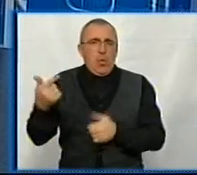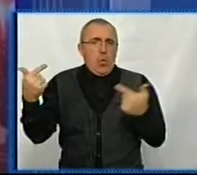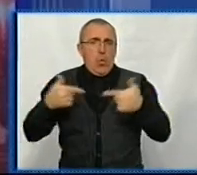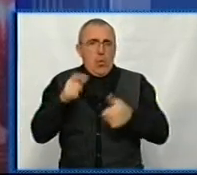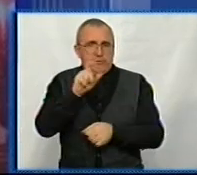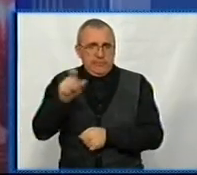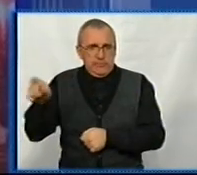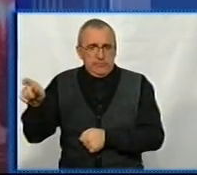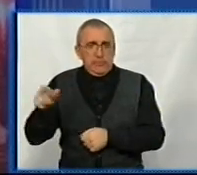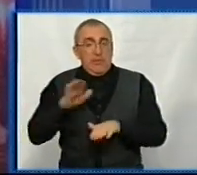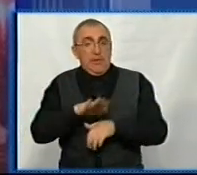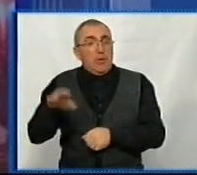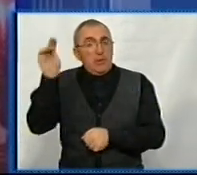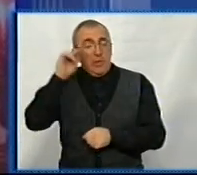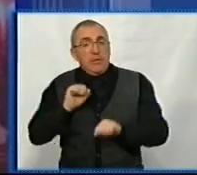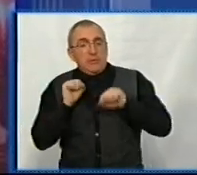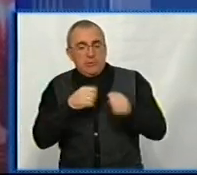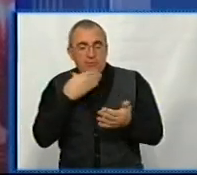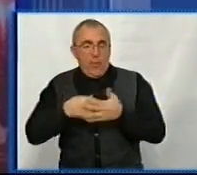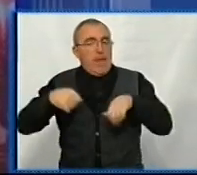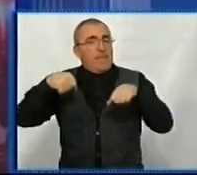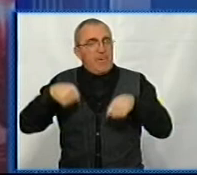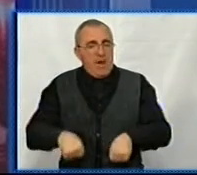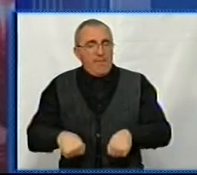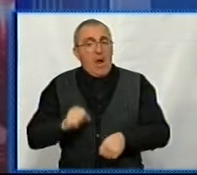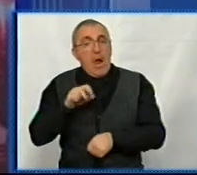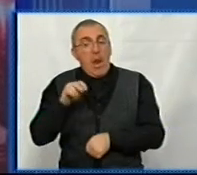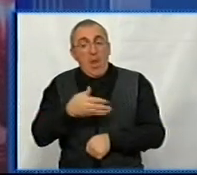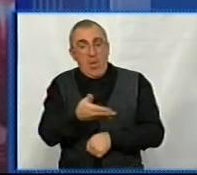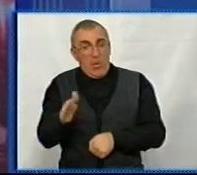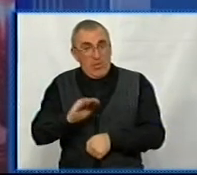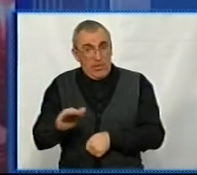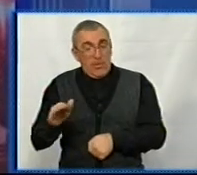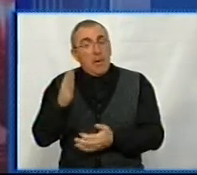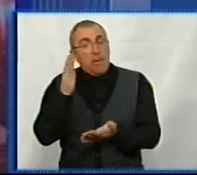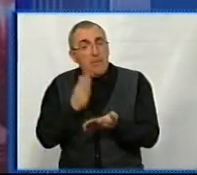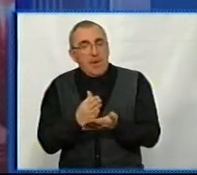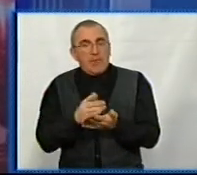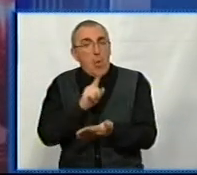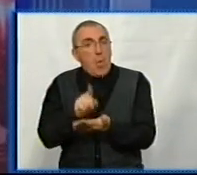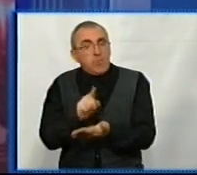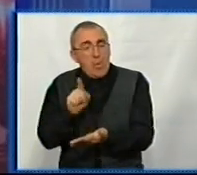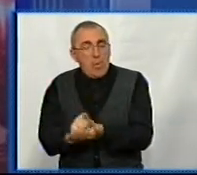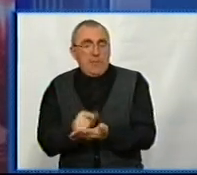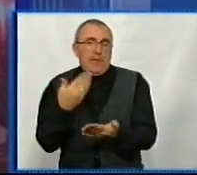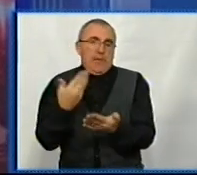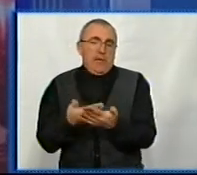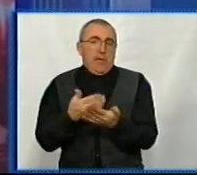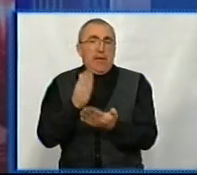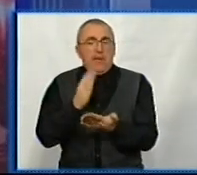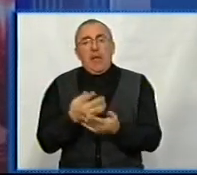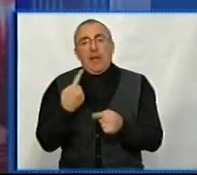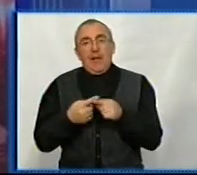гостей. Діти навчаються захищати свої права, але в них вони ще мають певні обов'язки. От, наприклад, є